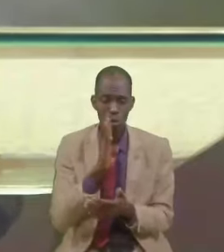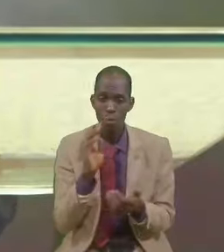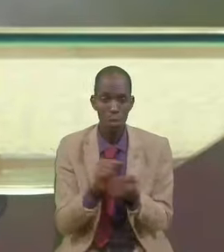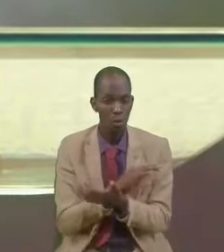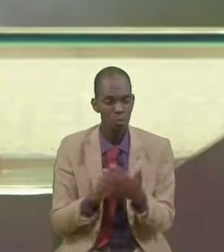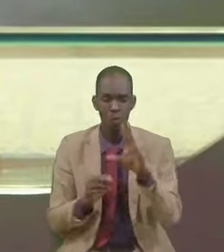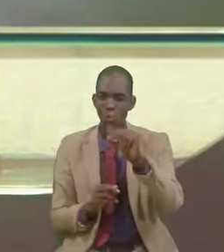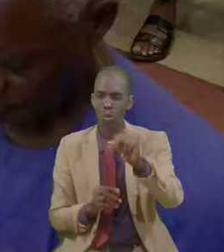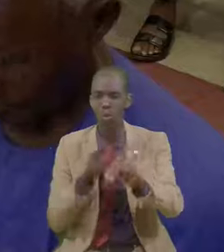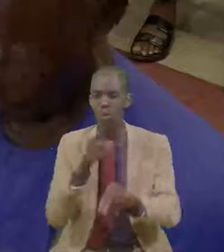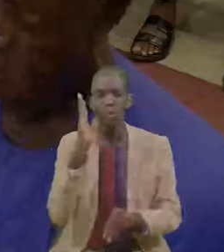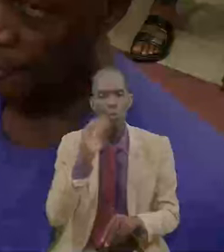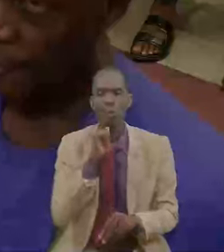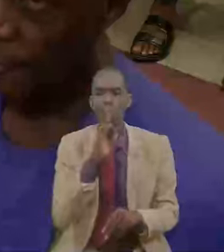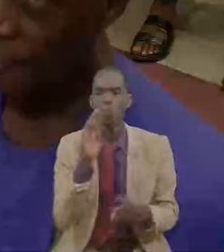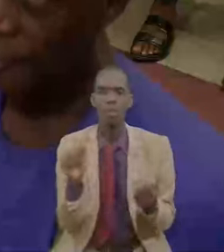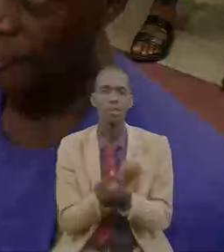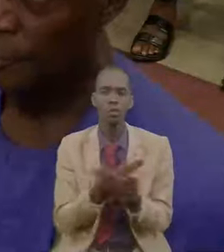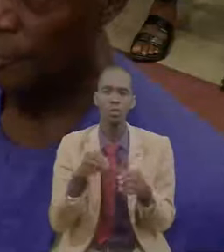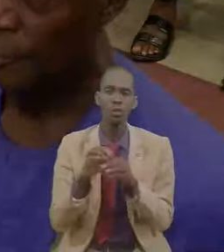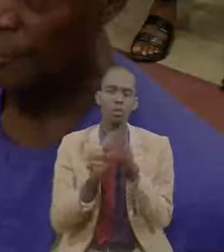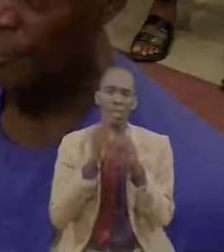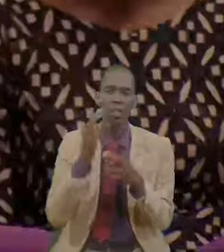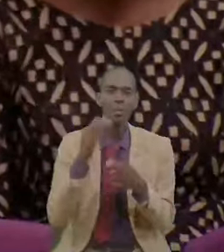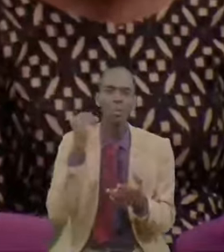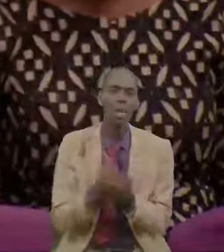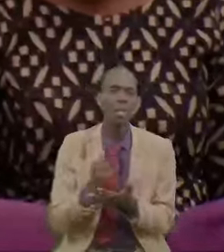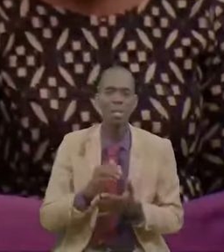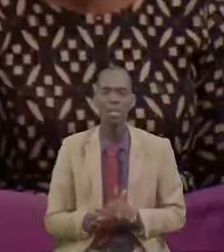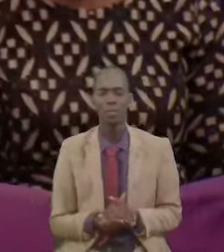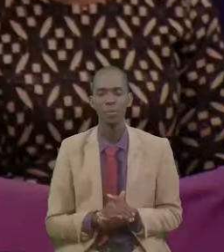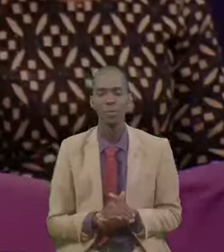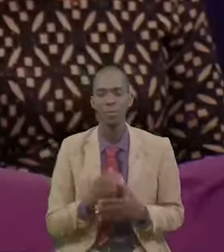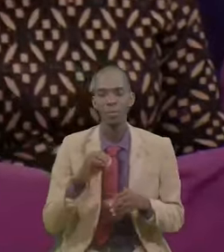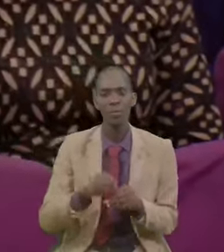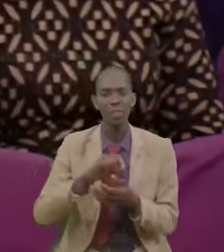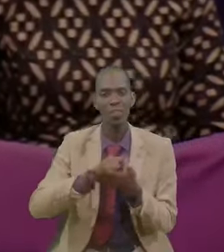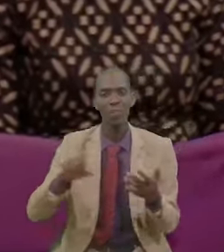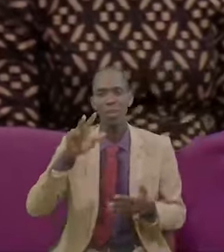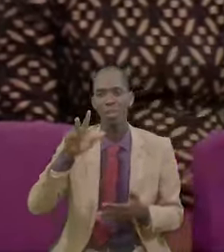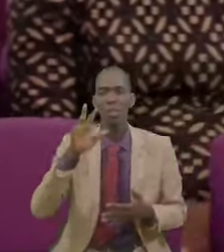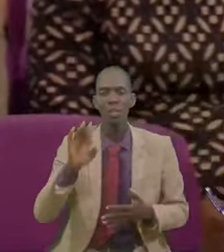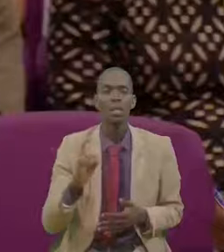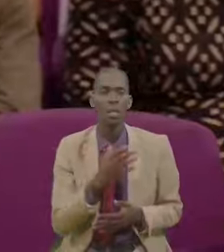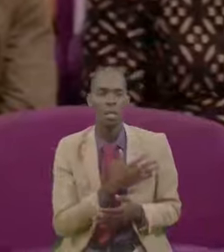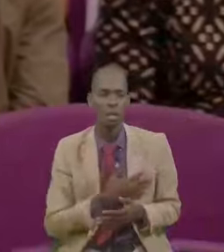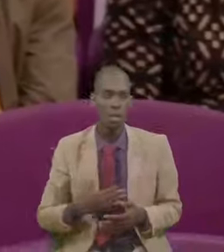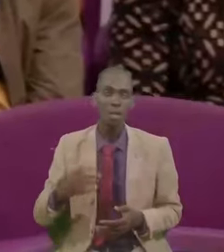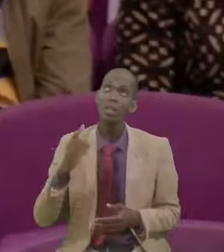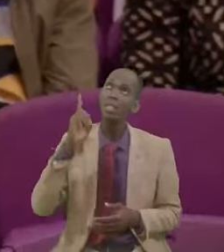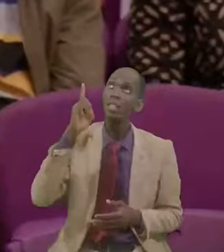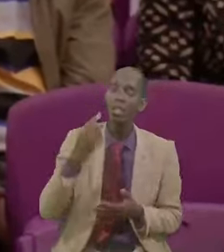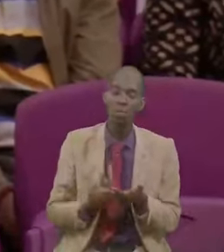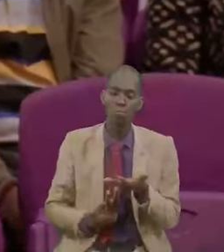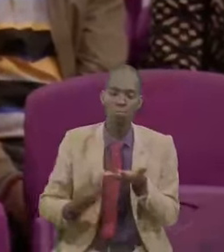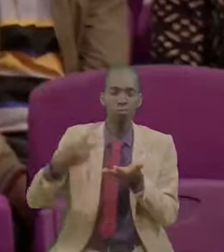Vous n'allez pas périr. Je dis, vous n'allez pas périr. 39 dit, s'étant réveillé, il